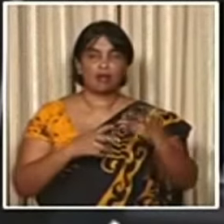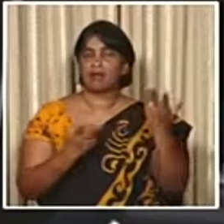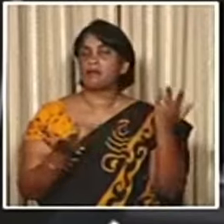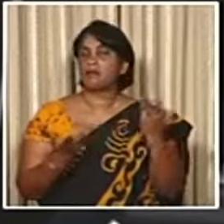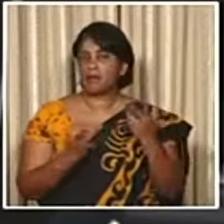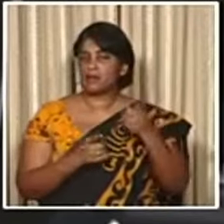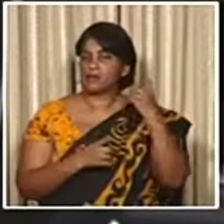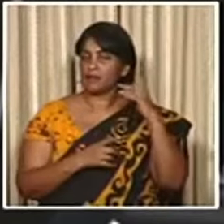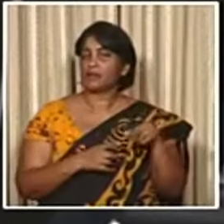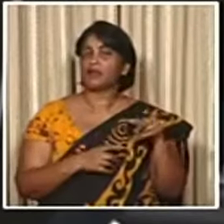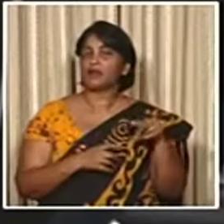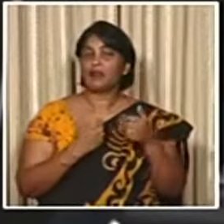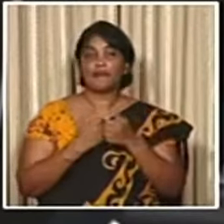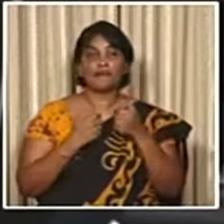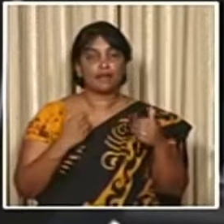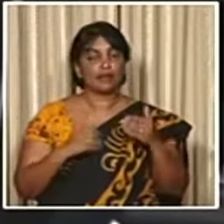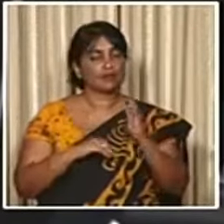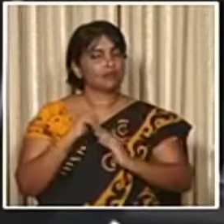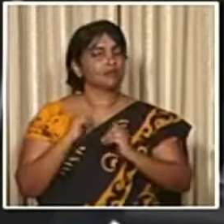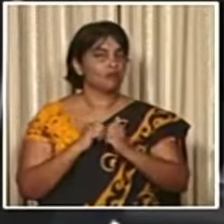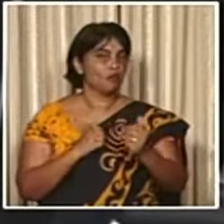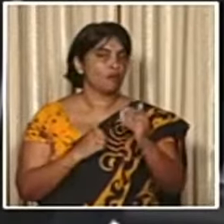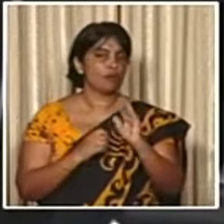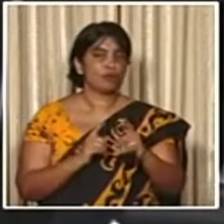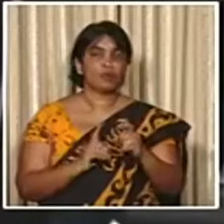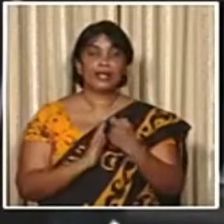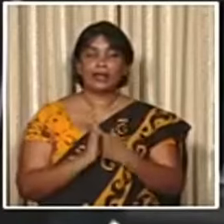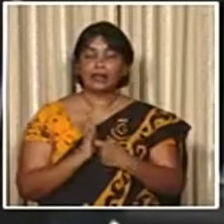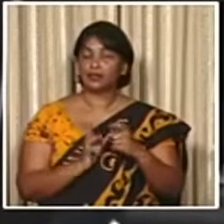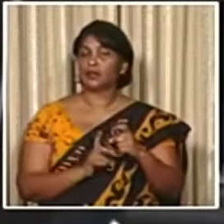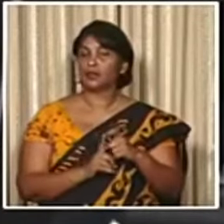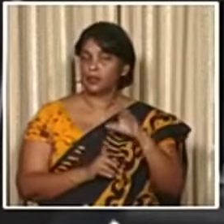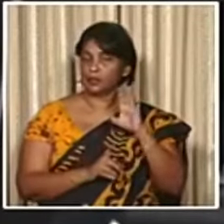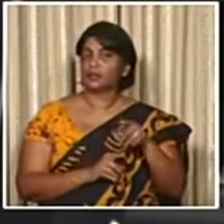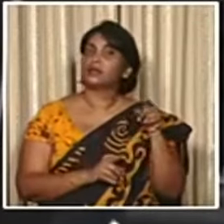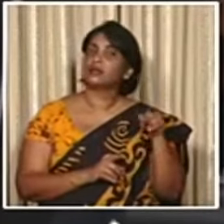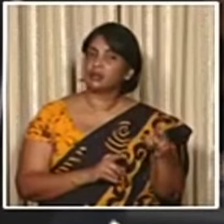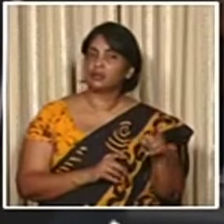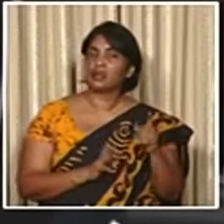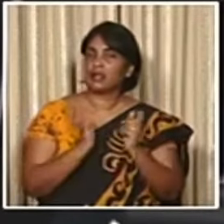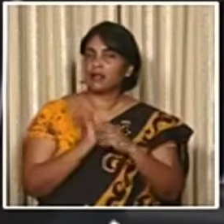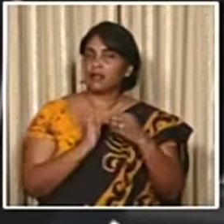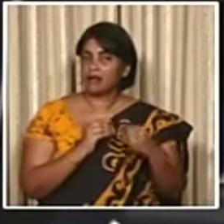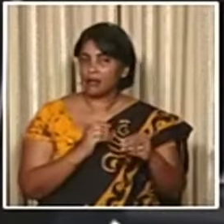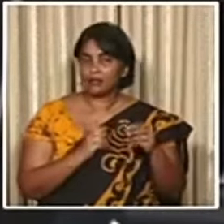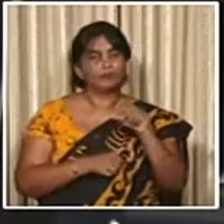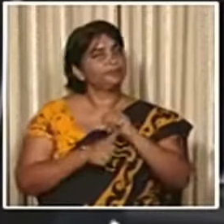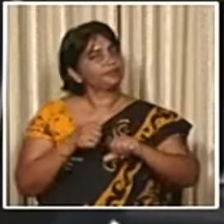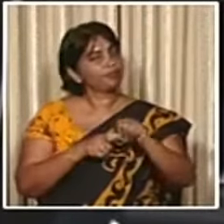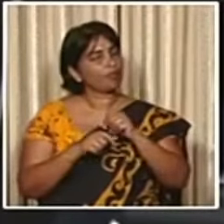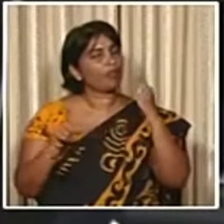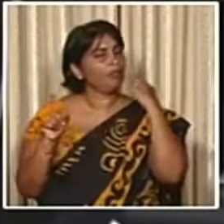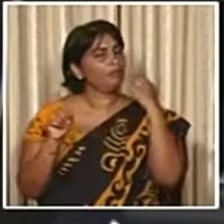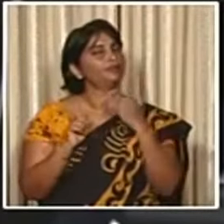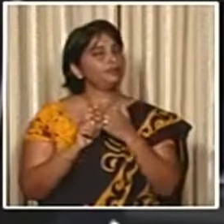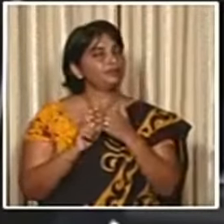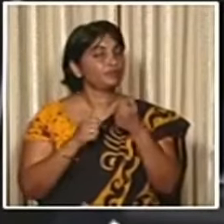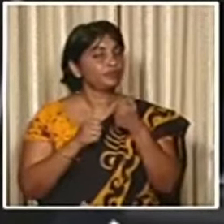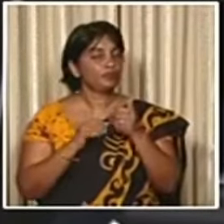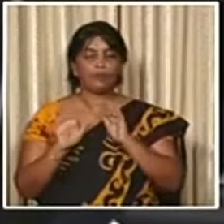නැහැ. ඒ නිසා මේකට වෙනමම යාන්ත්‍රණයක් තියෙන්න ඕන. දැඩි නීති රාමුවක් යටතේ මේ සුද්‍ර මූල්‍ය ආයතන පිළිබඳව